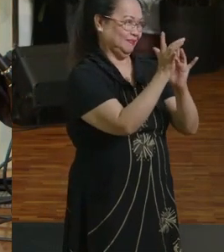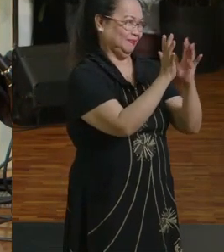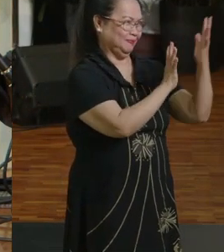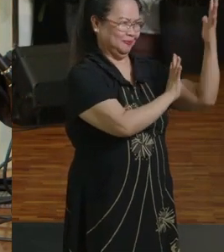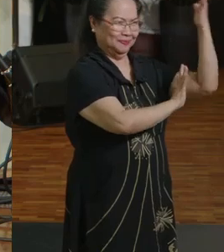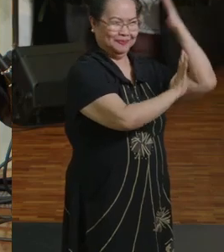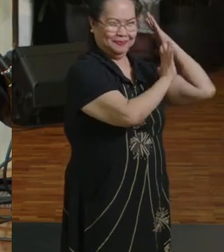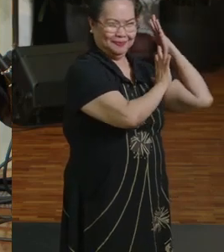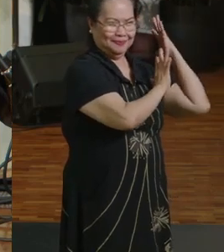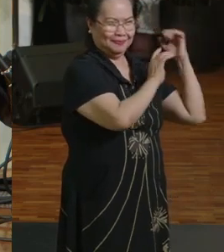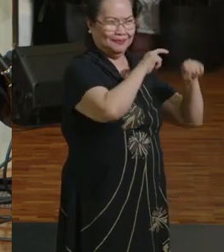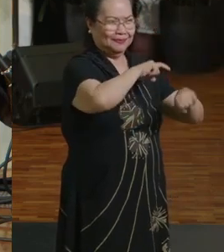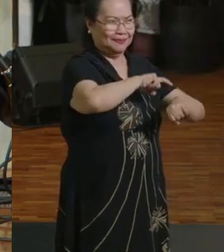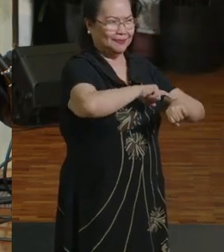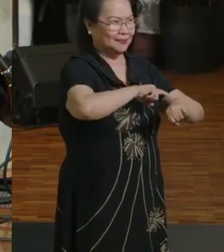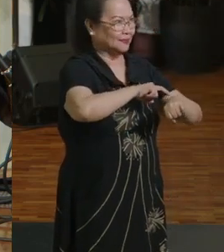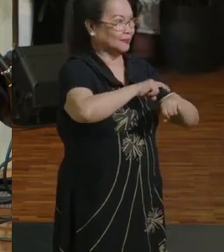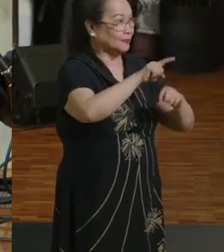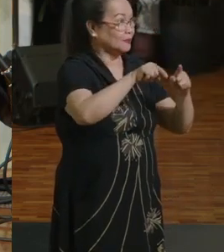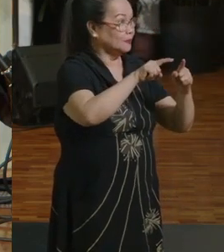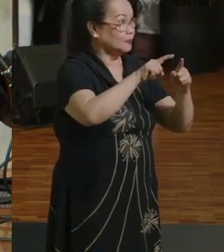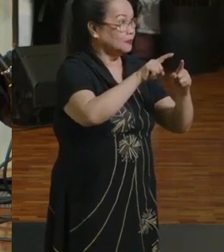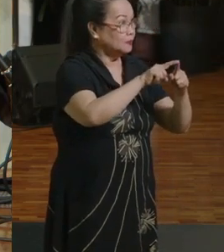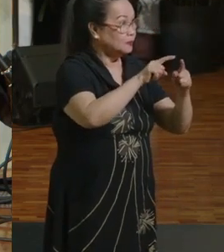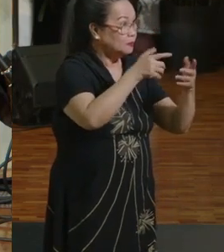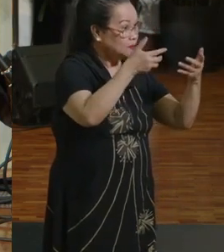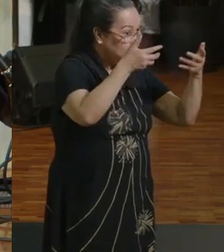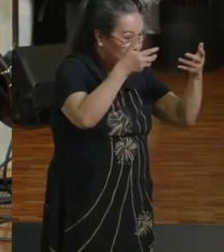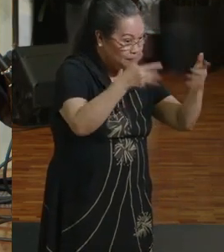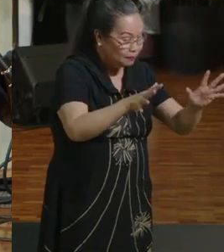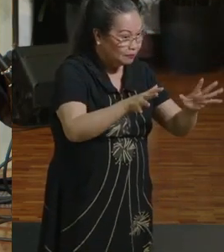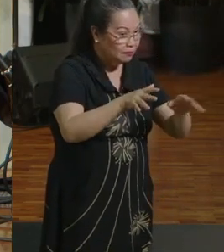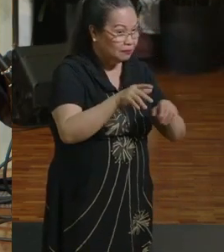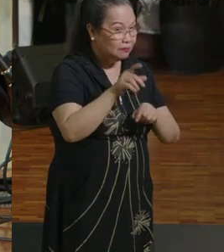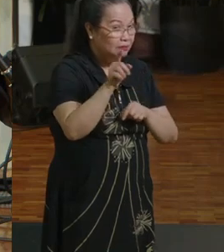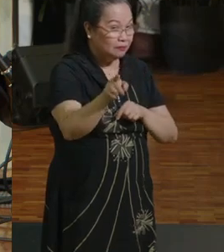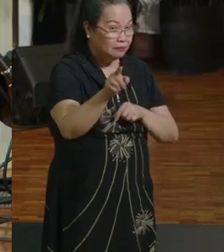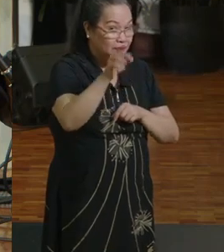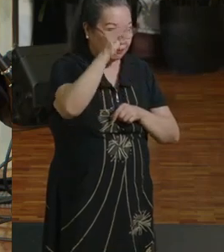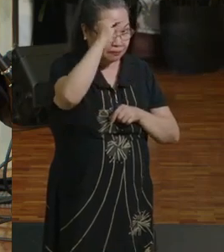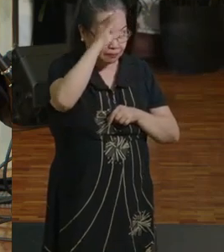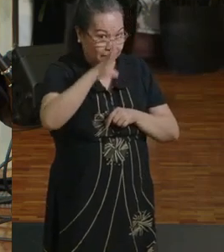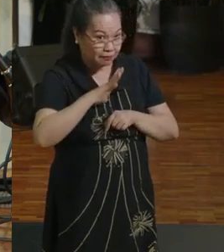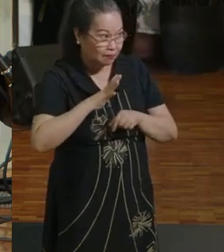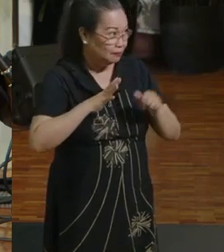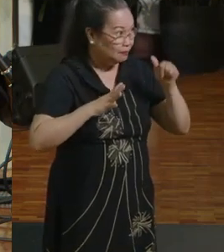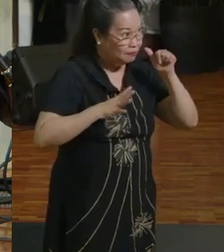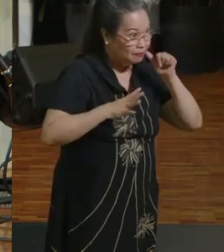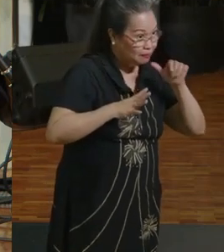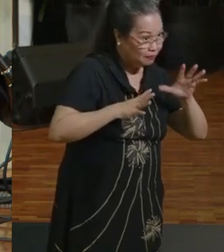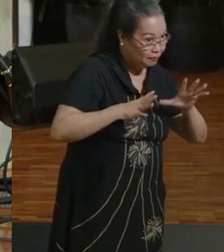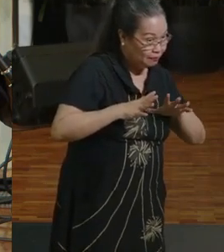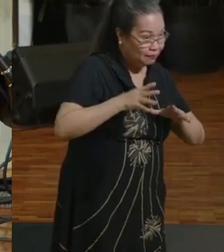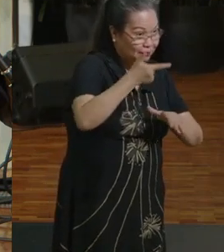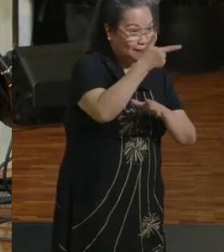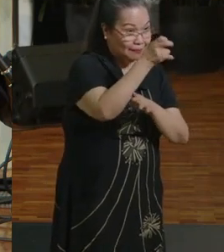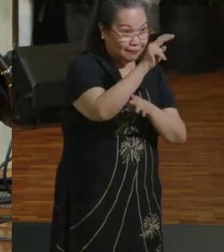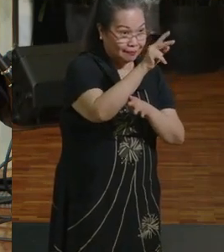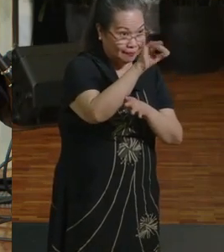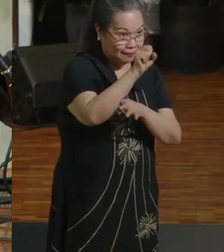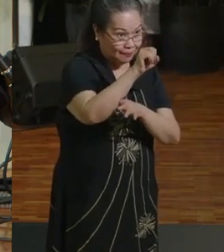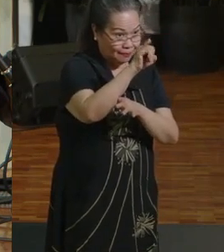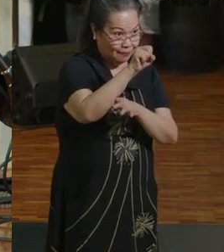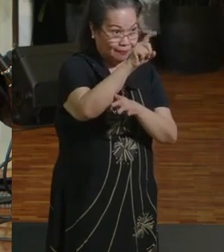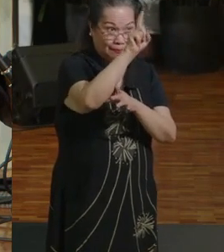Jesus. Pagkatapos magkasala ang babae at lalaki sa Genesis chapter 3, ay